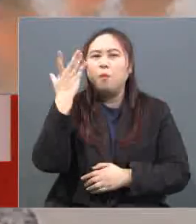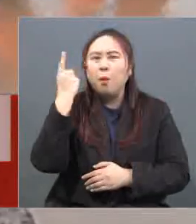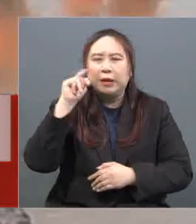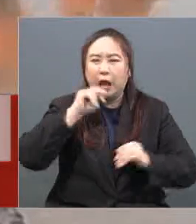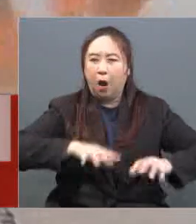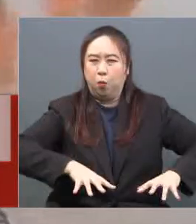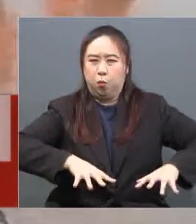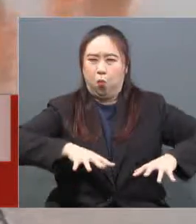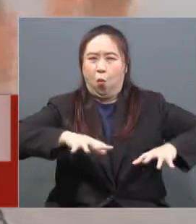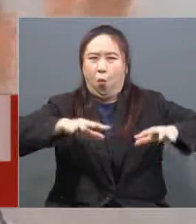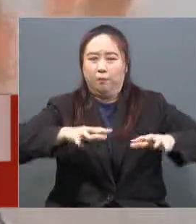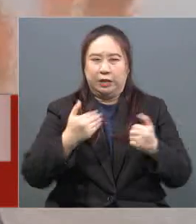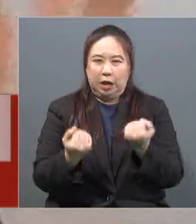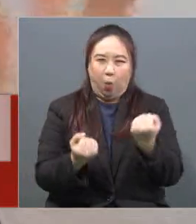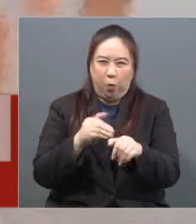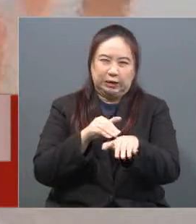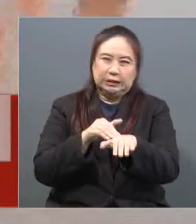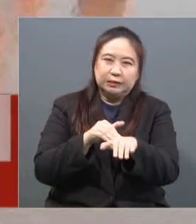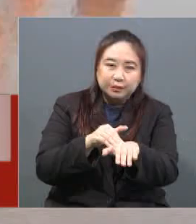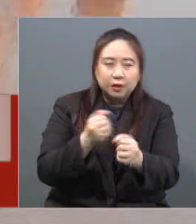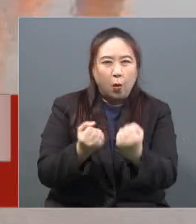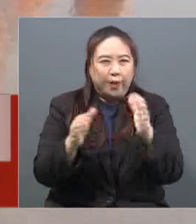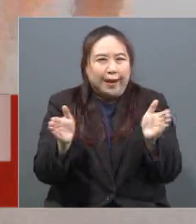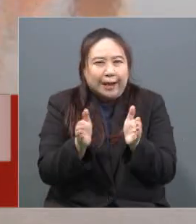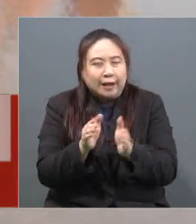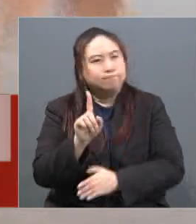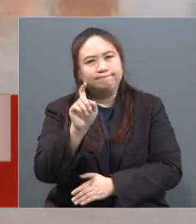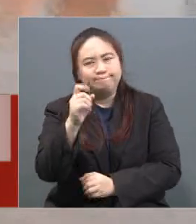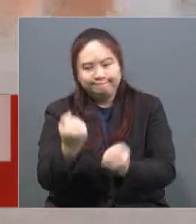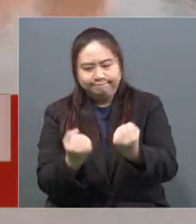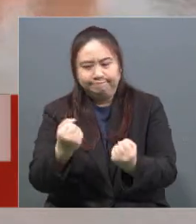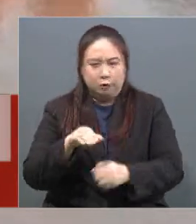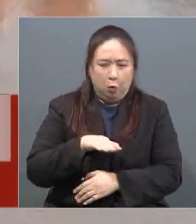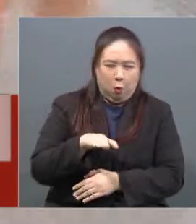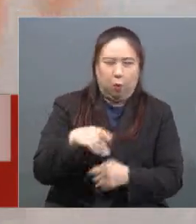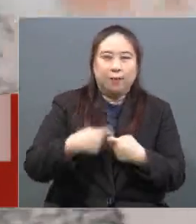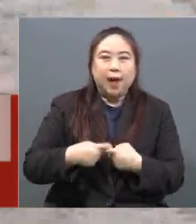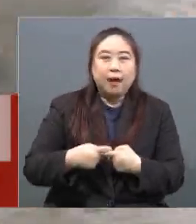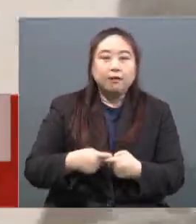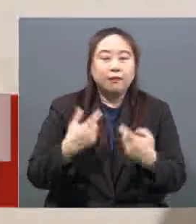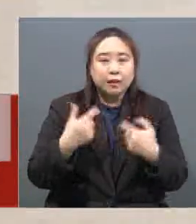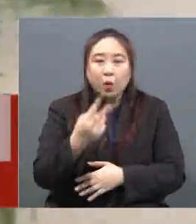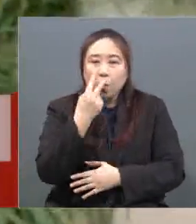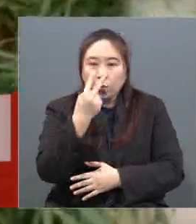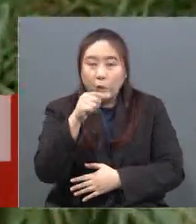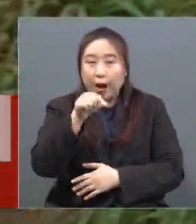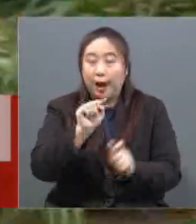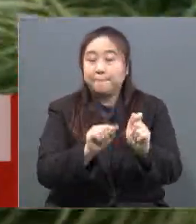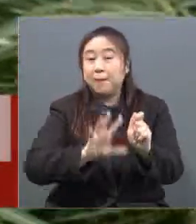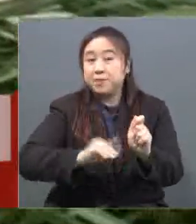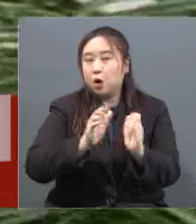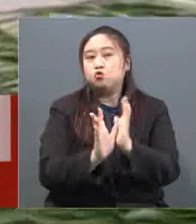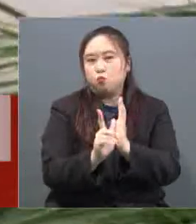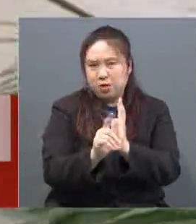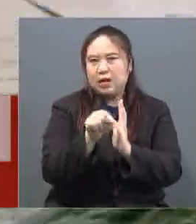ทำให้การจราจรชะลอตัวรถลนเล็กเนี่ยไม่สามารถที่จะสัญจรได้อย่างสะดวกแล้วก็พบว่าพื้นที่ของอำเภอเมืองชลบุรี